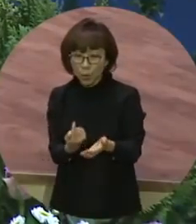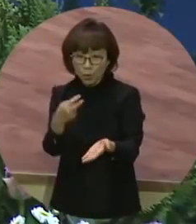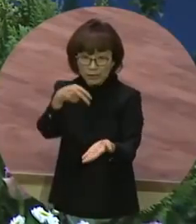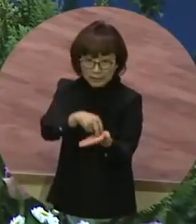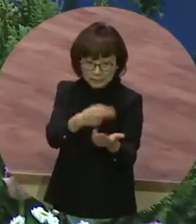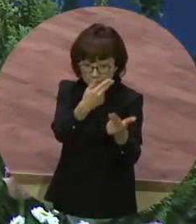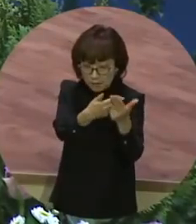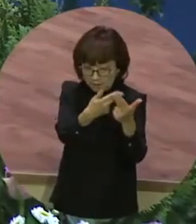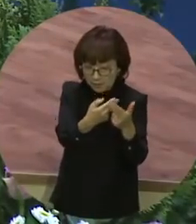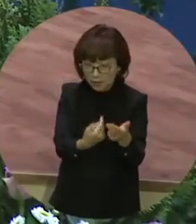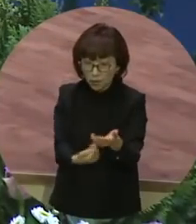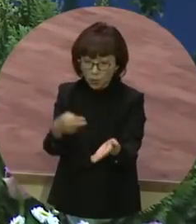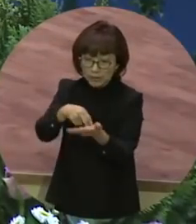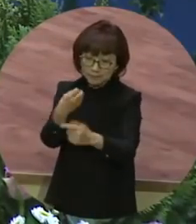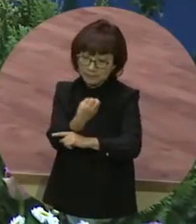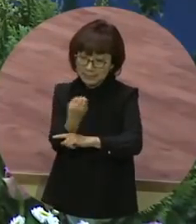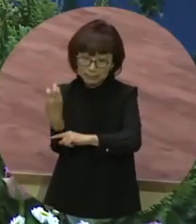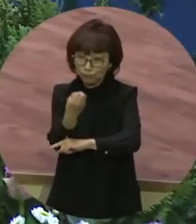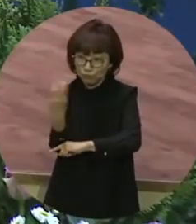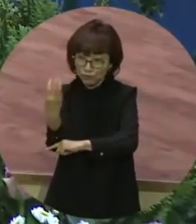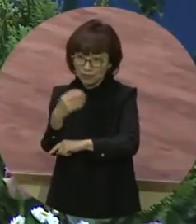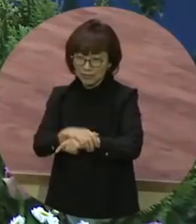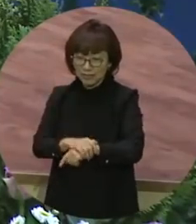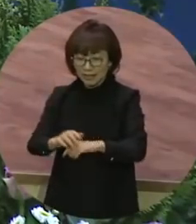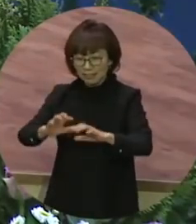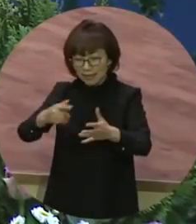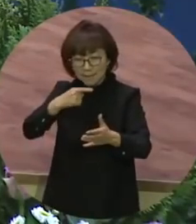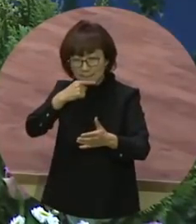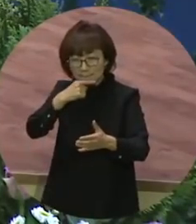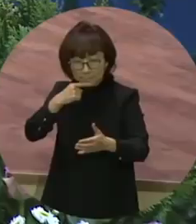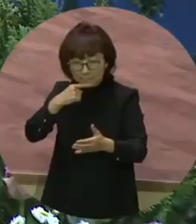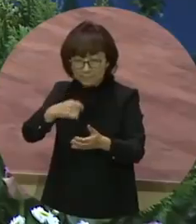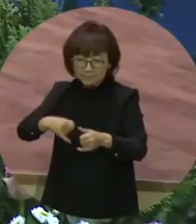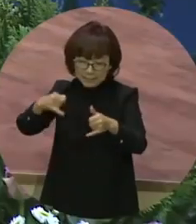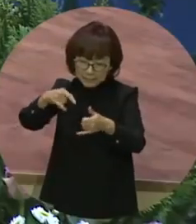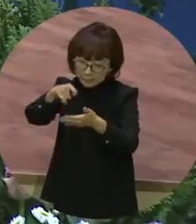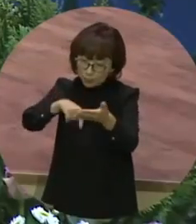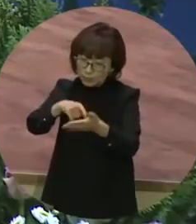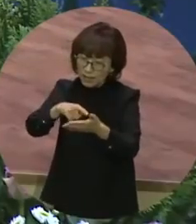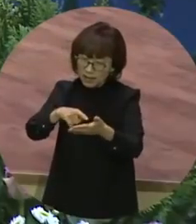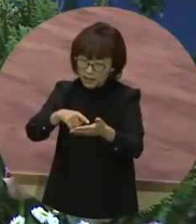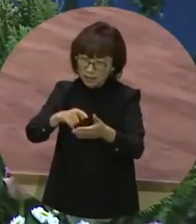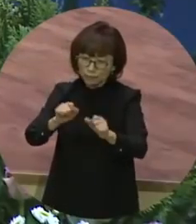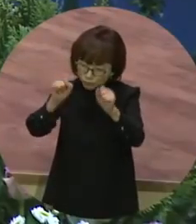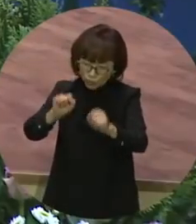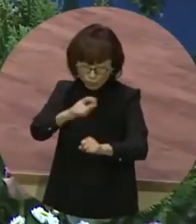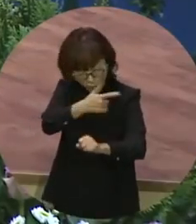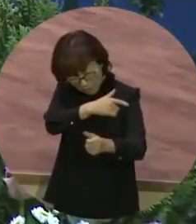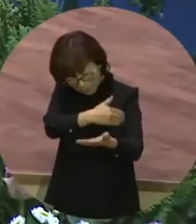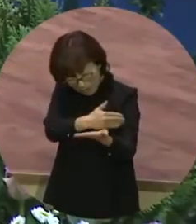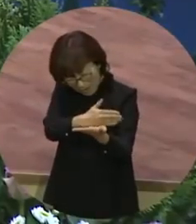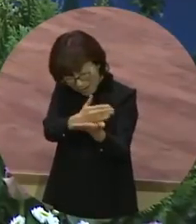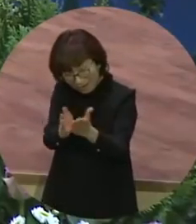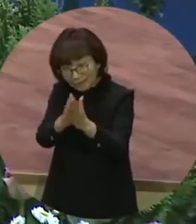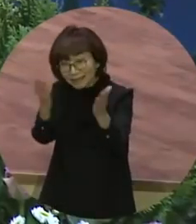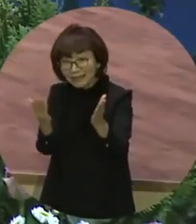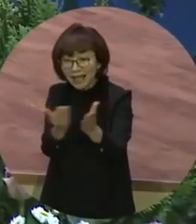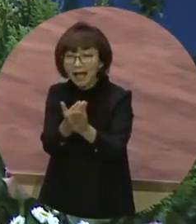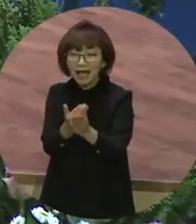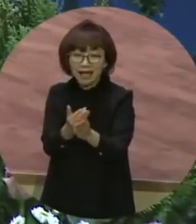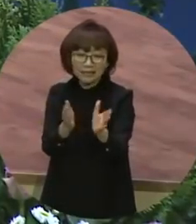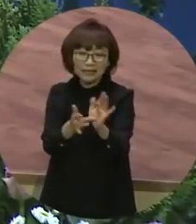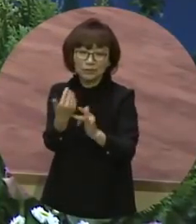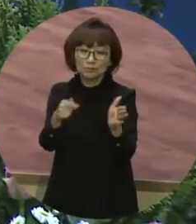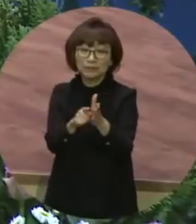독립신문, 독립군, 국채 이 보상운동, 애국 애족운동, 이 독립운동을 전부 다 기독교인들이 주도해